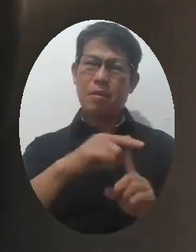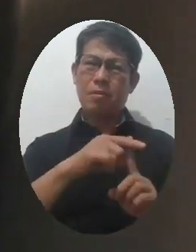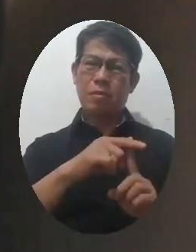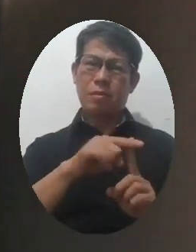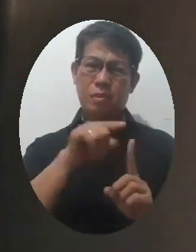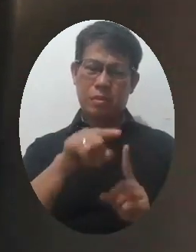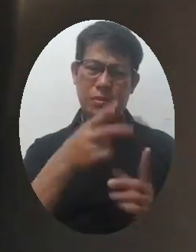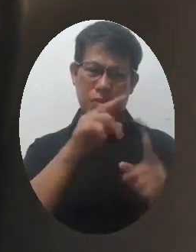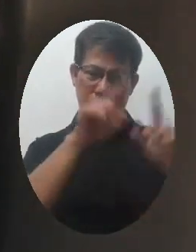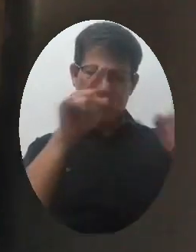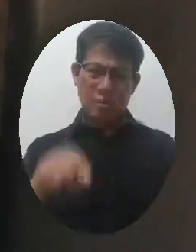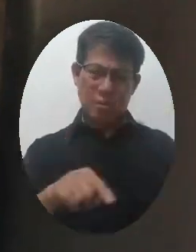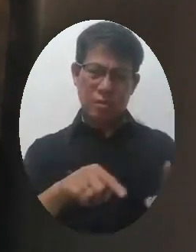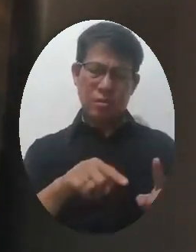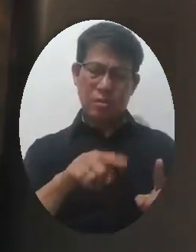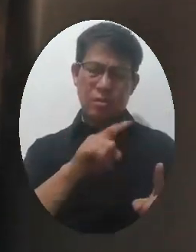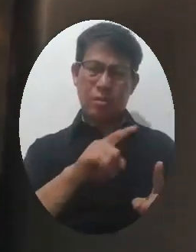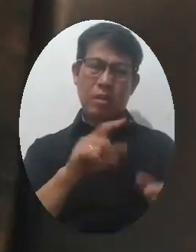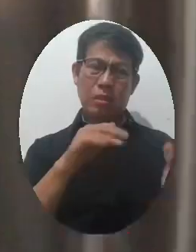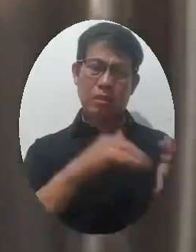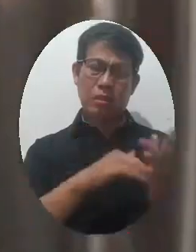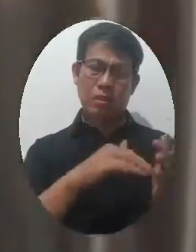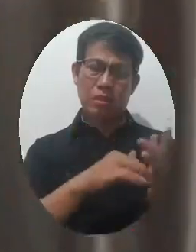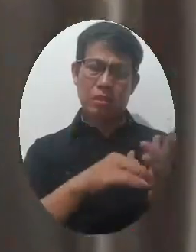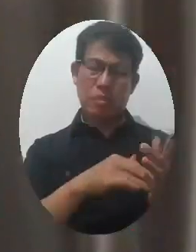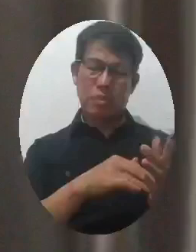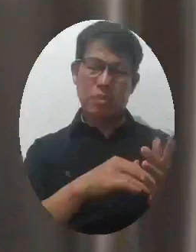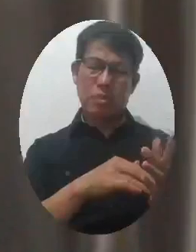positive blast yung lumabas sa ano, sabi nila